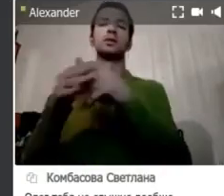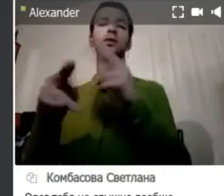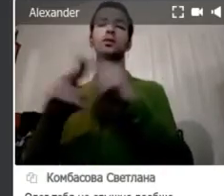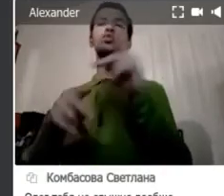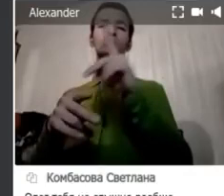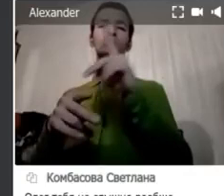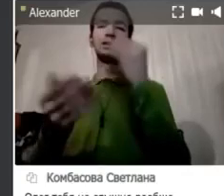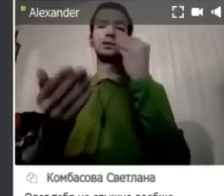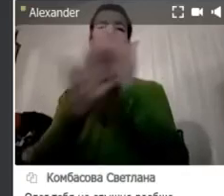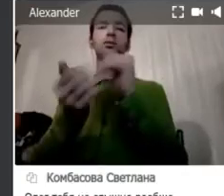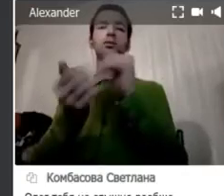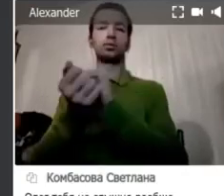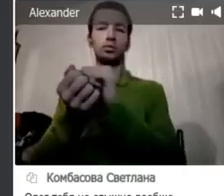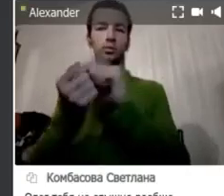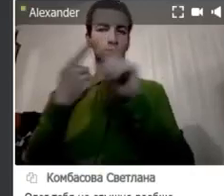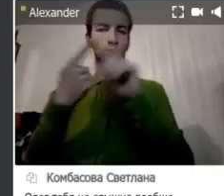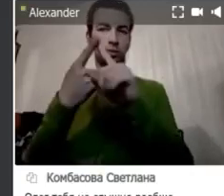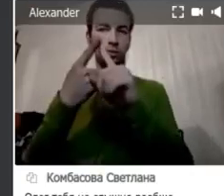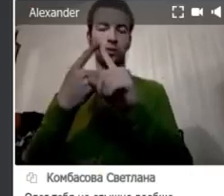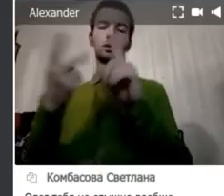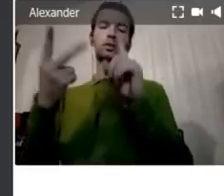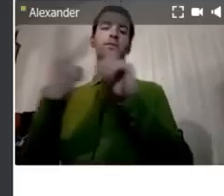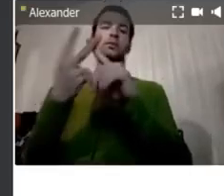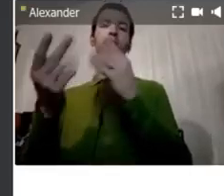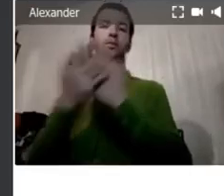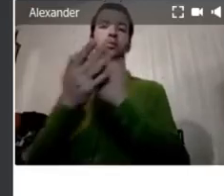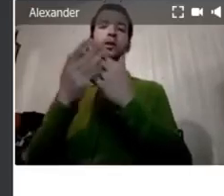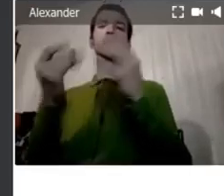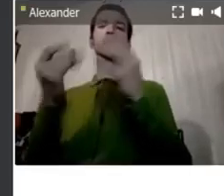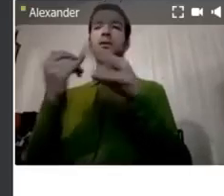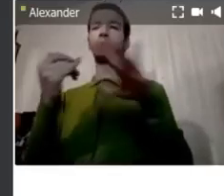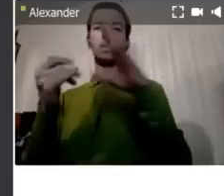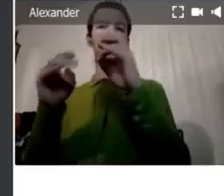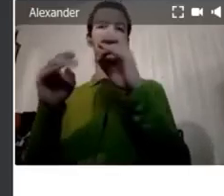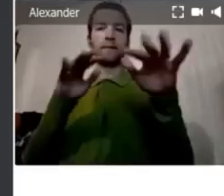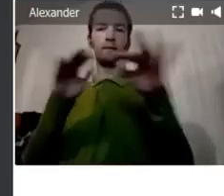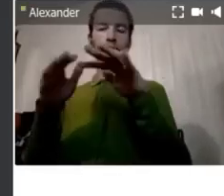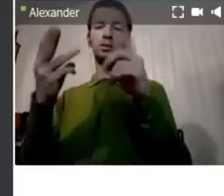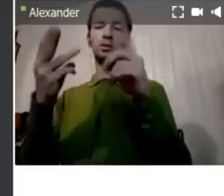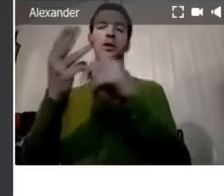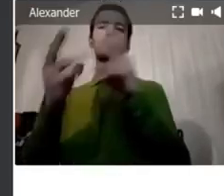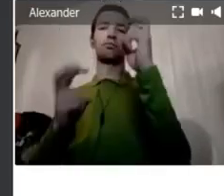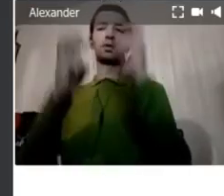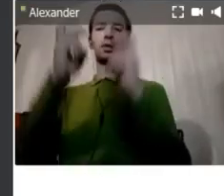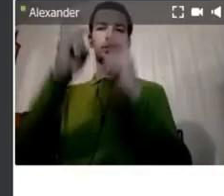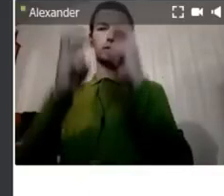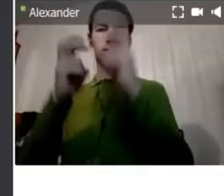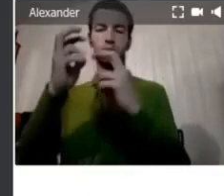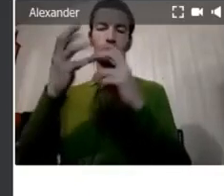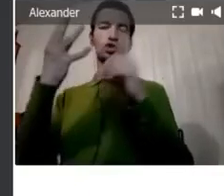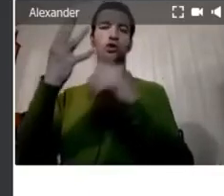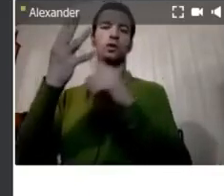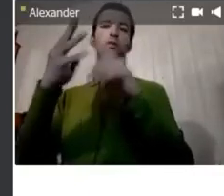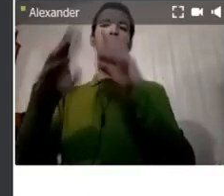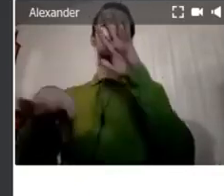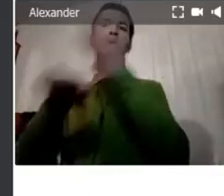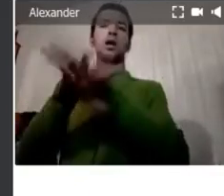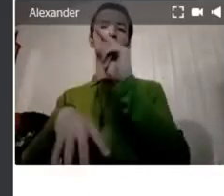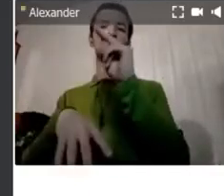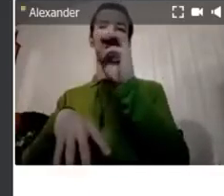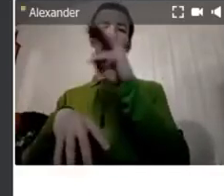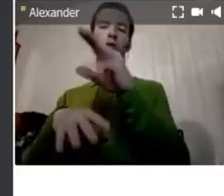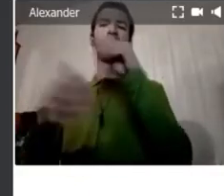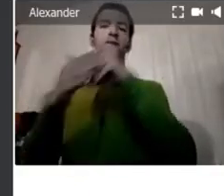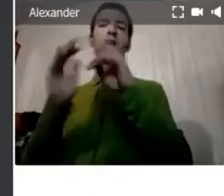ничего другого не предусматривает. Поэтому, если вам какой-то пирамидос предлагает проинвестировать что-то